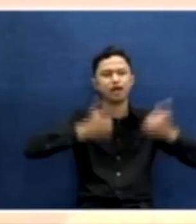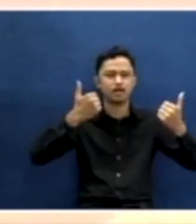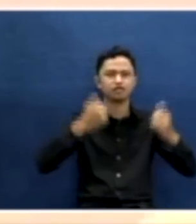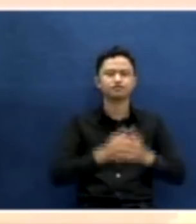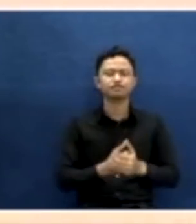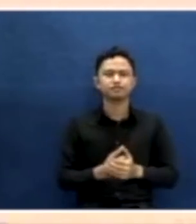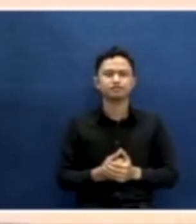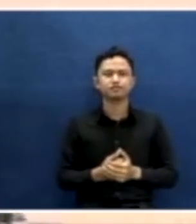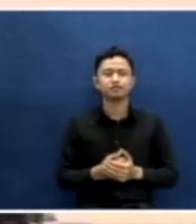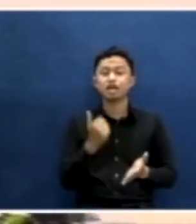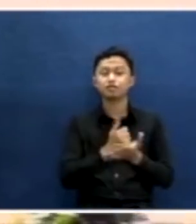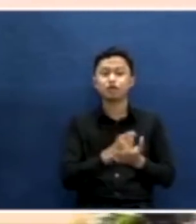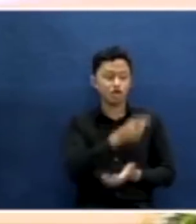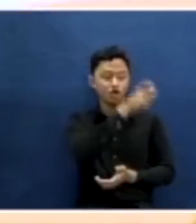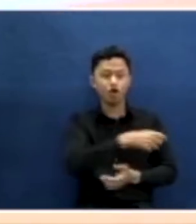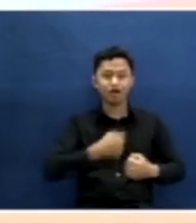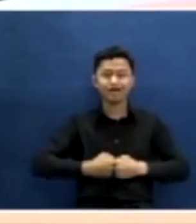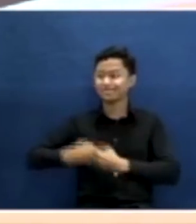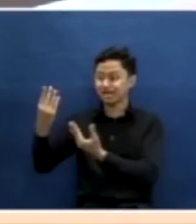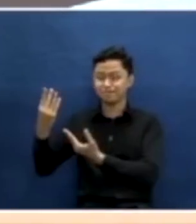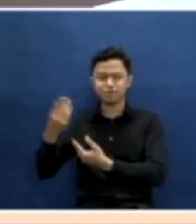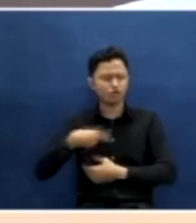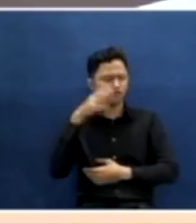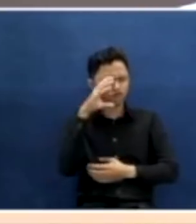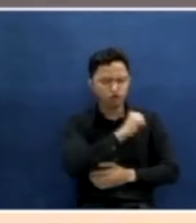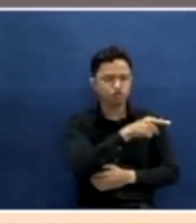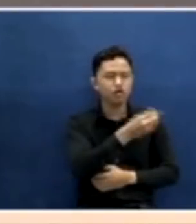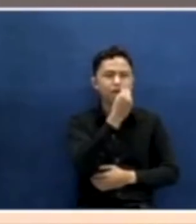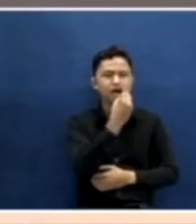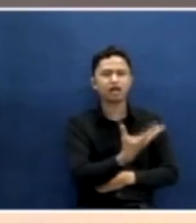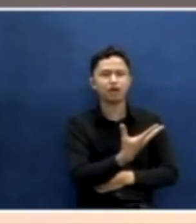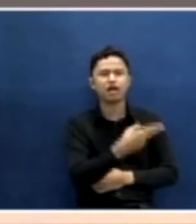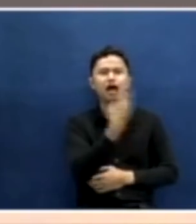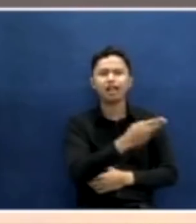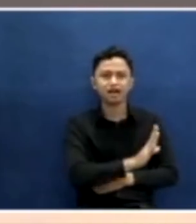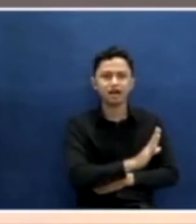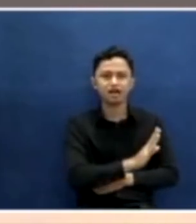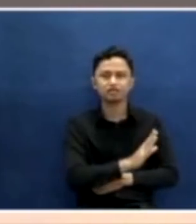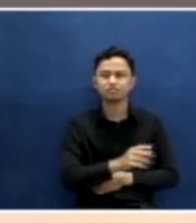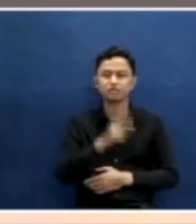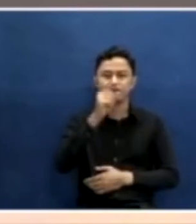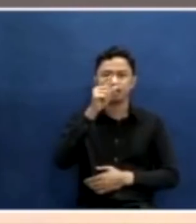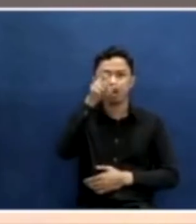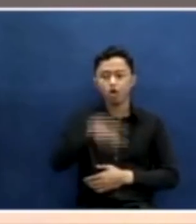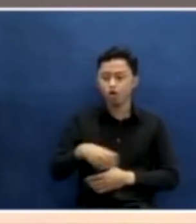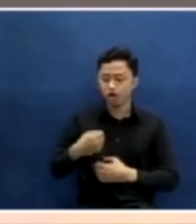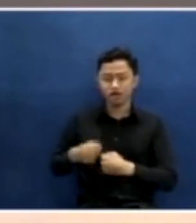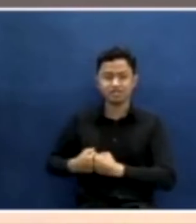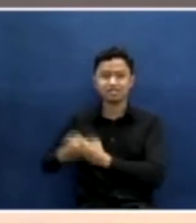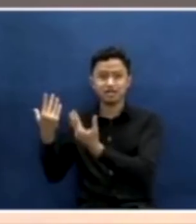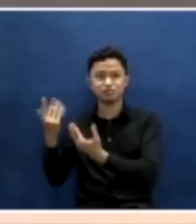bahwasanya kalau seorang muslim itu sudah memperhatikan makanan mereka kalau seorang itu sudah memperhatikan Bagaimana profesi mereka